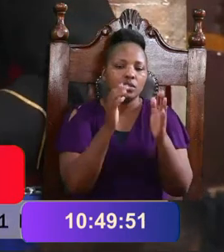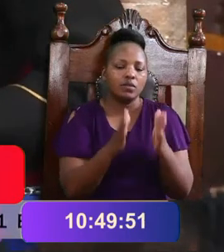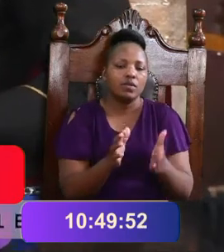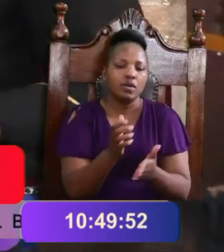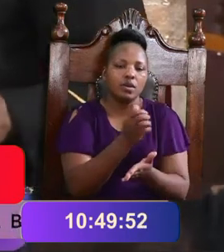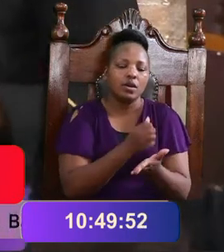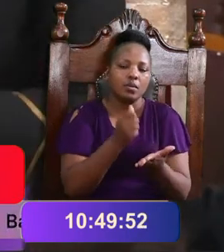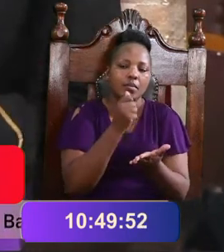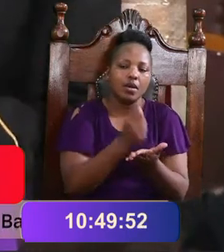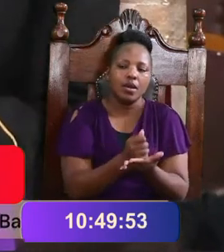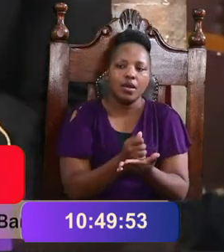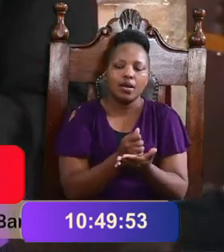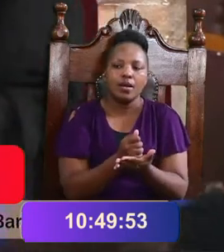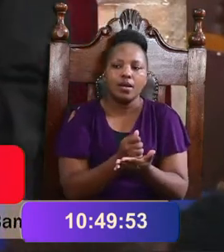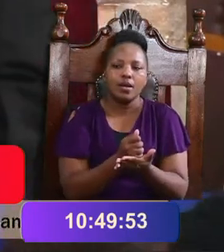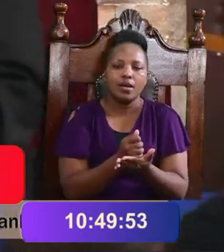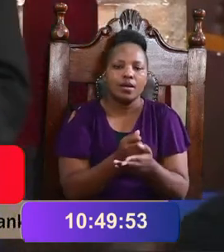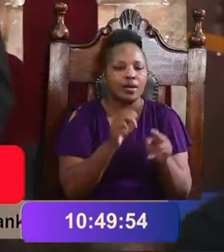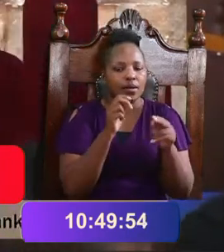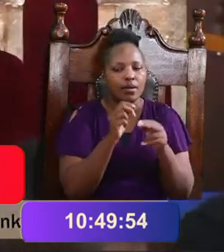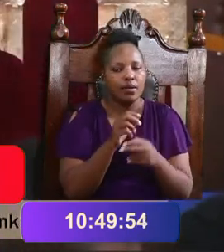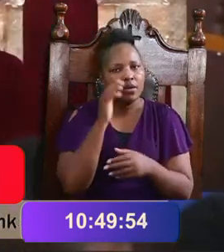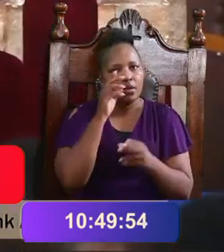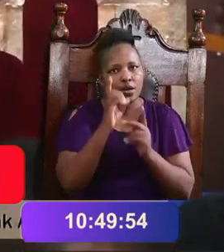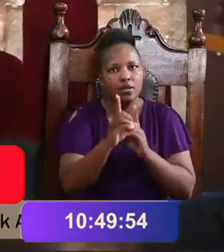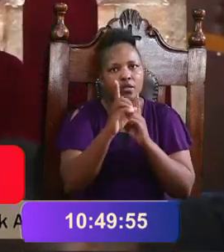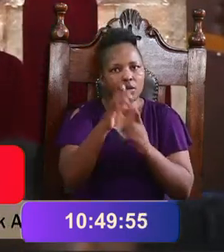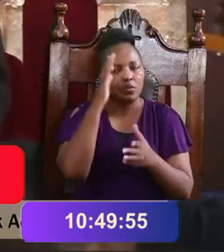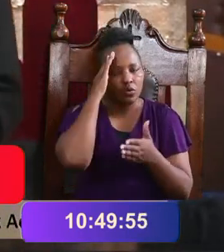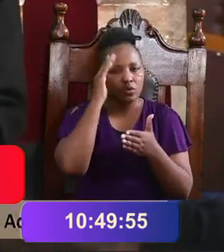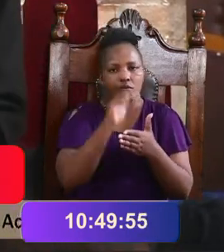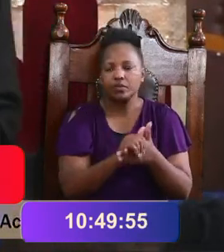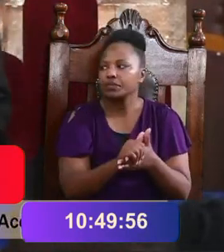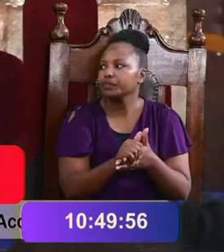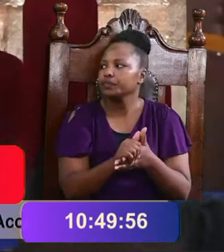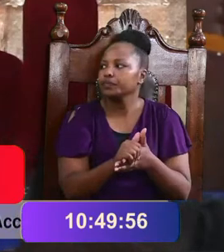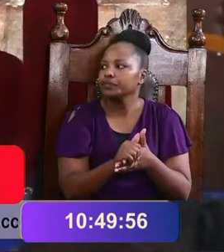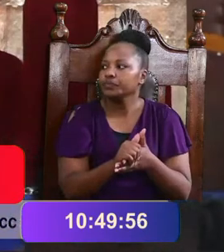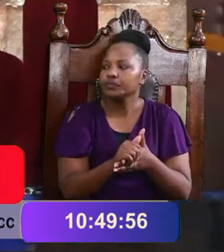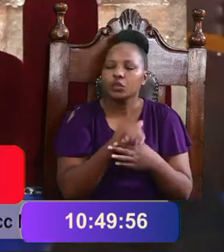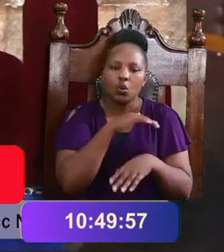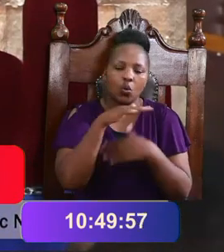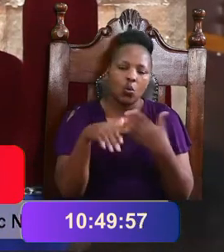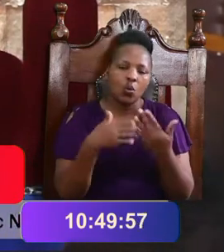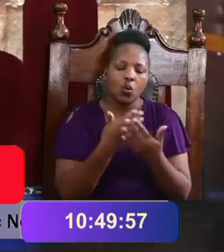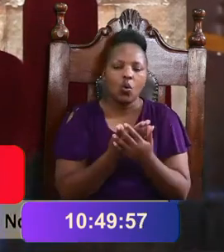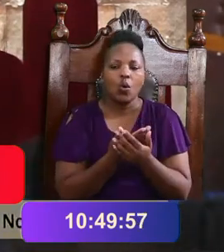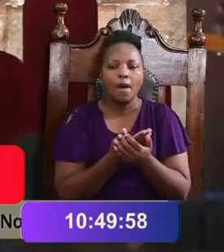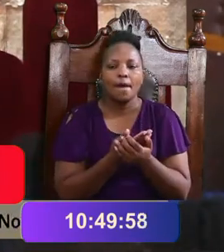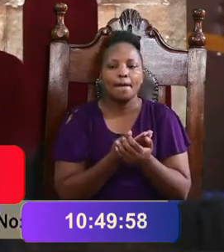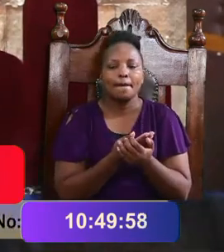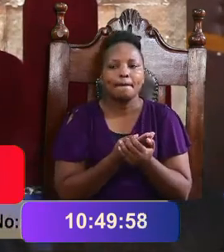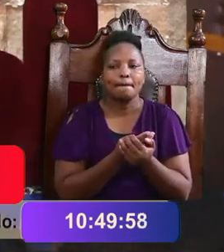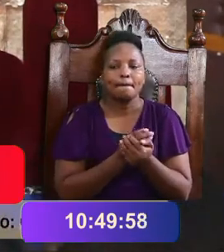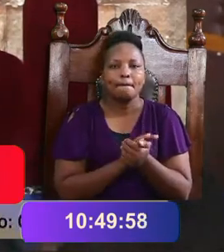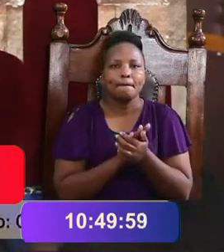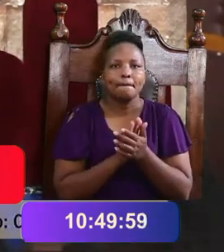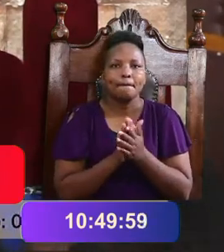wetu. Basi tutakili imani yetu sisi wote, imani